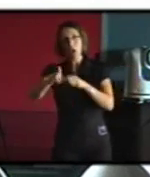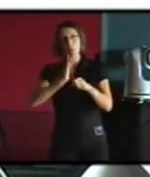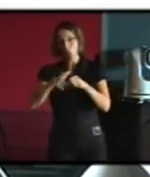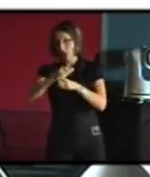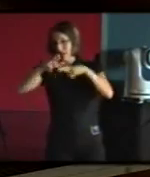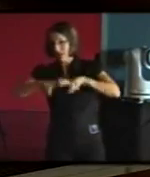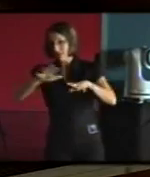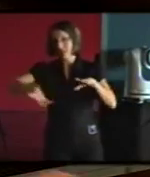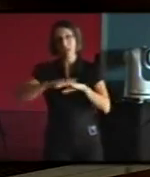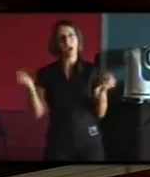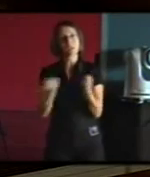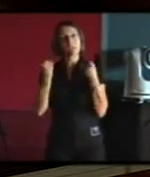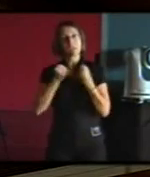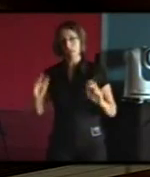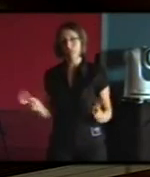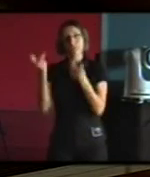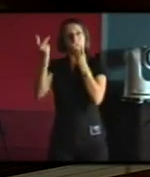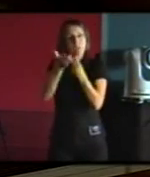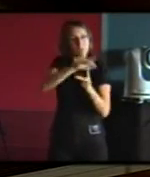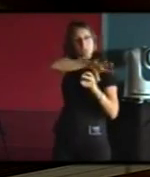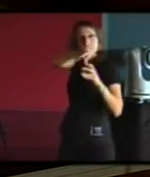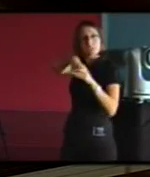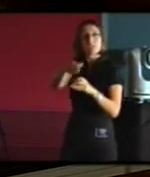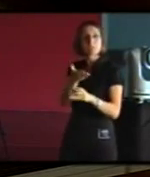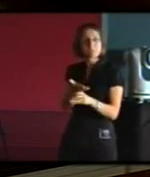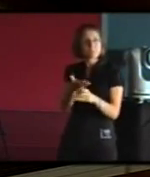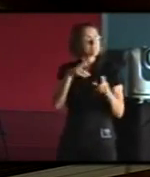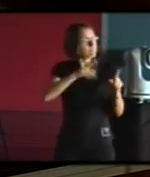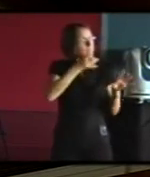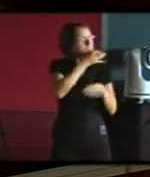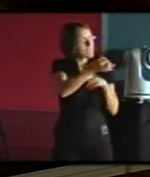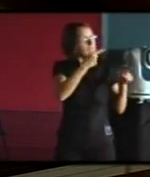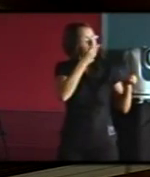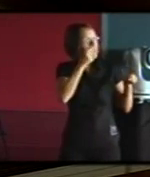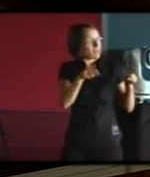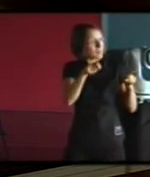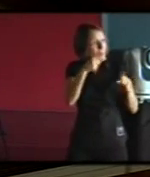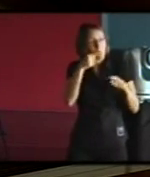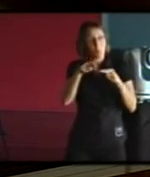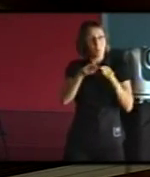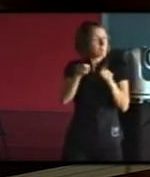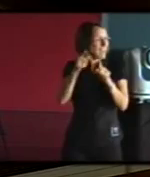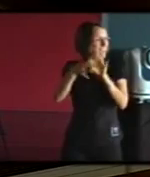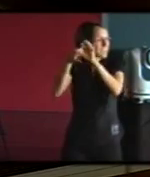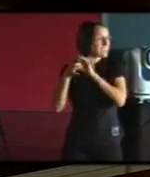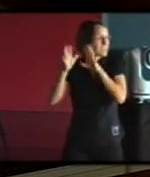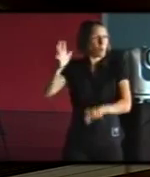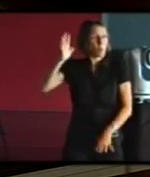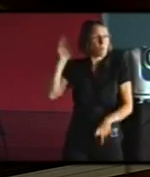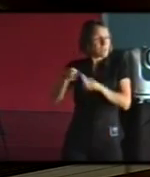Donc vous êtes d'accord avec ce que vient de dire Antoine Debreuil? Il y a une espèce de cycle. Mais alors, c'est un peu dramatique de se dire qu'on est en train de reproduire la même chose. Enfin,